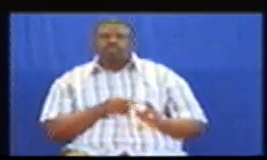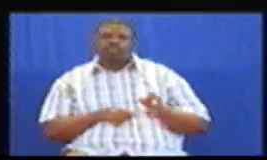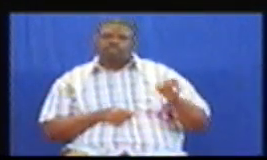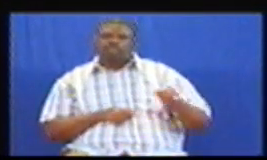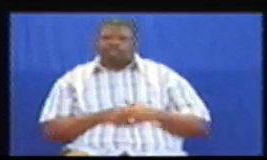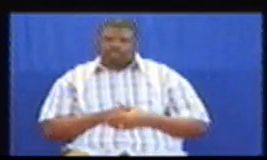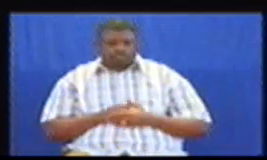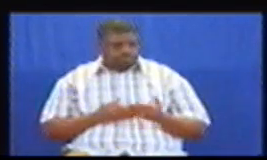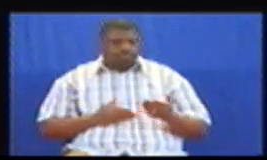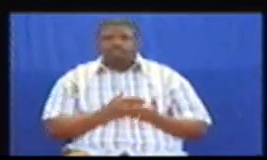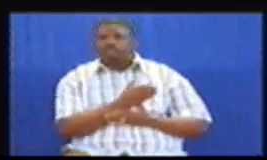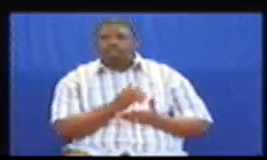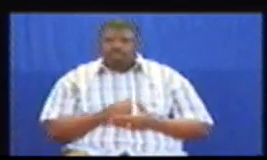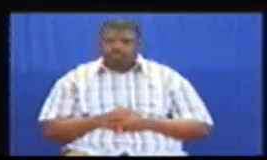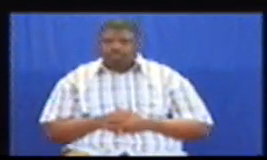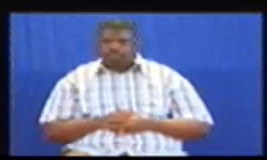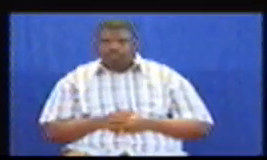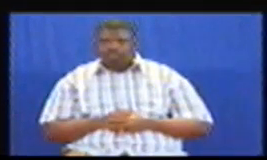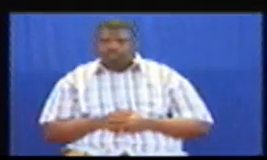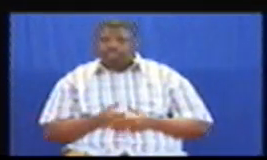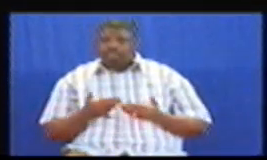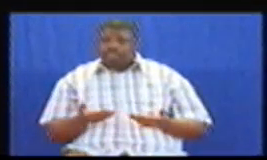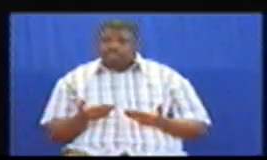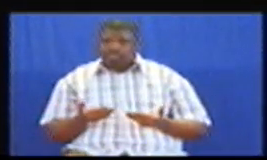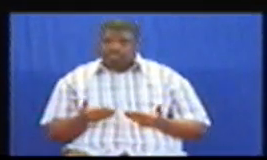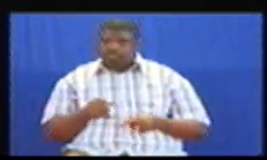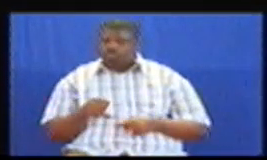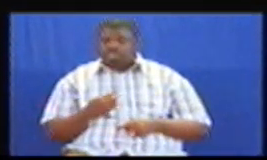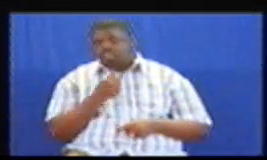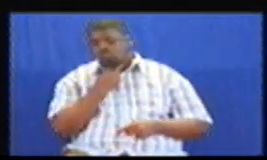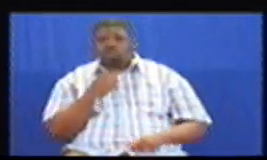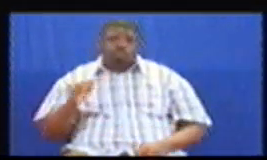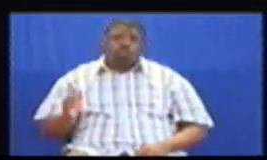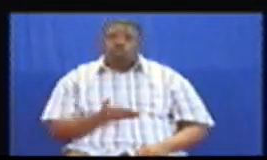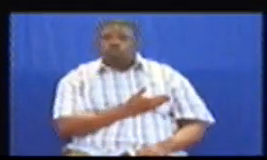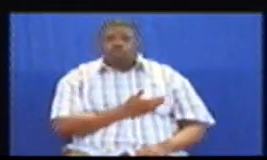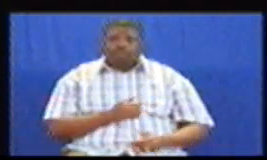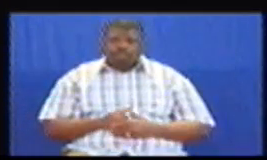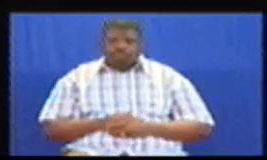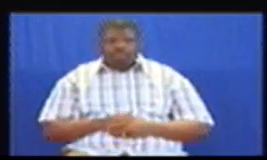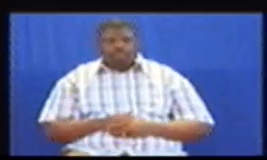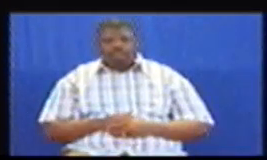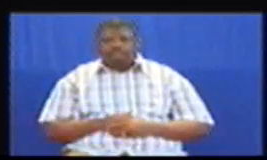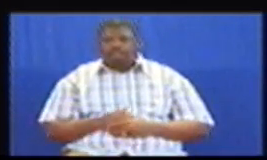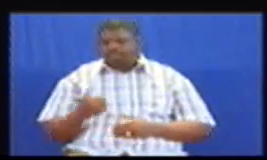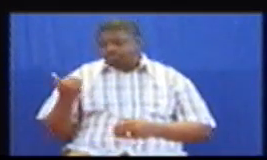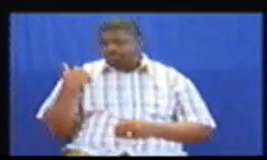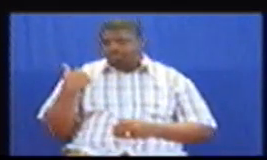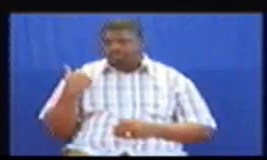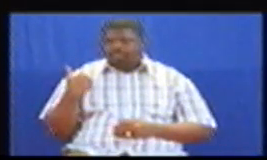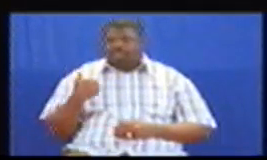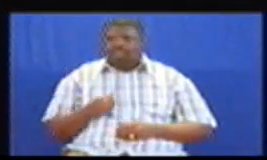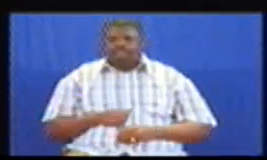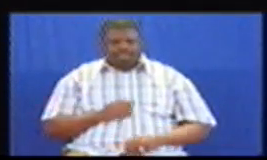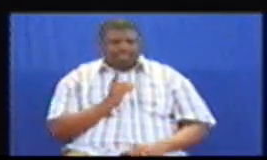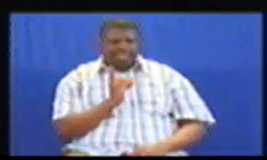hilo lilipita, na sasa baada ya hicho kikwazo kuwa kimeondoka, nimefahamishwa na ofisi ya mwendesha mashtaka